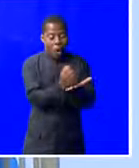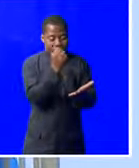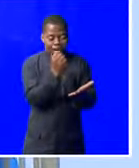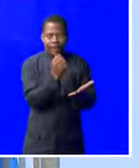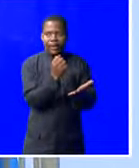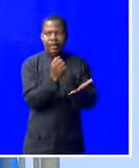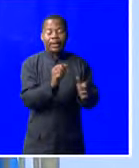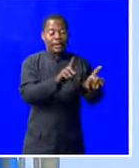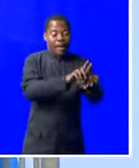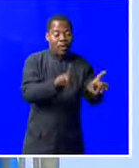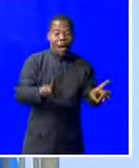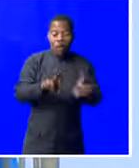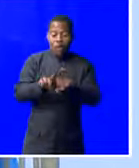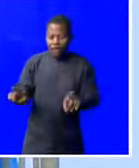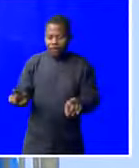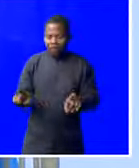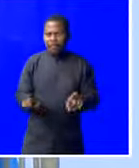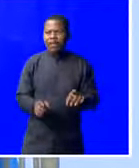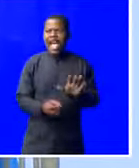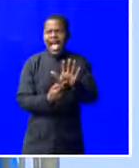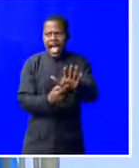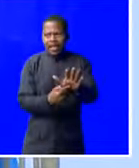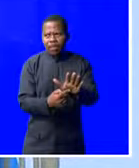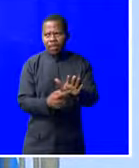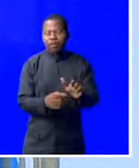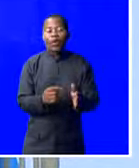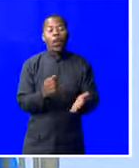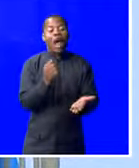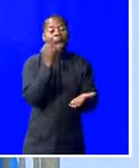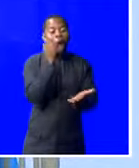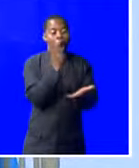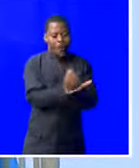emahhovisini abobabe bondaba zabantu